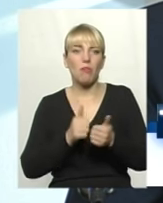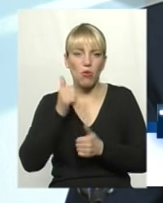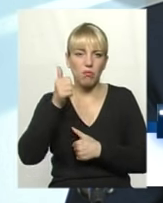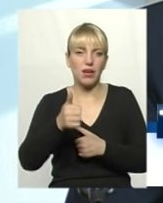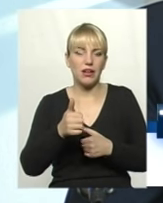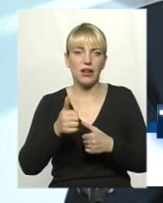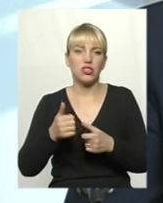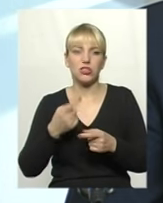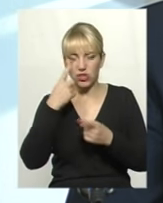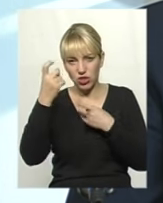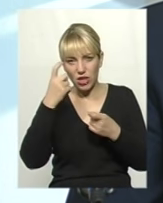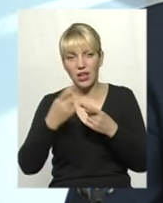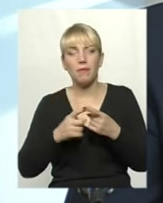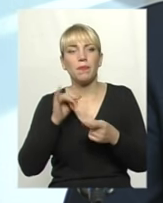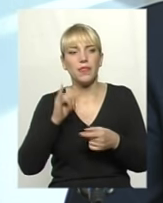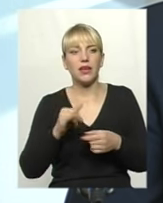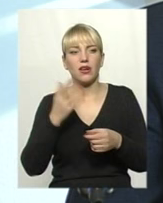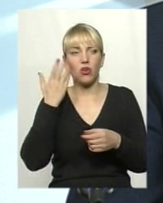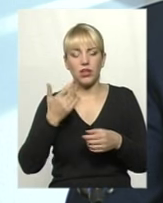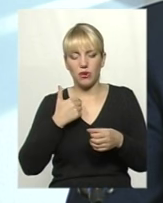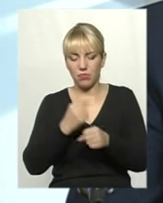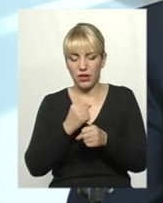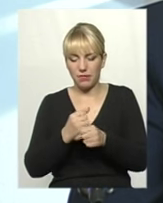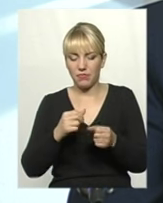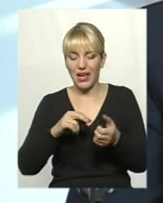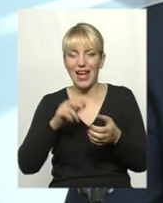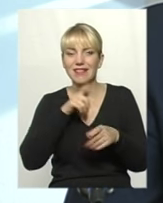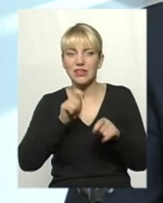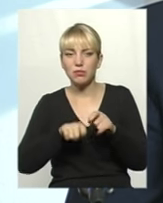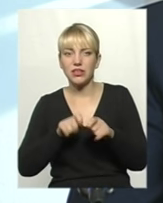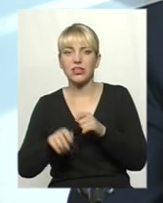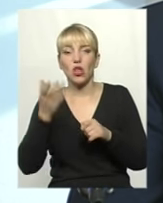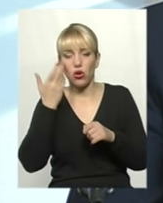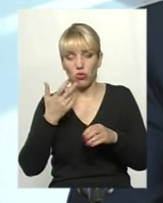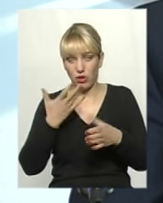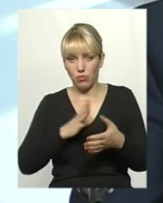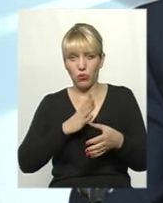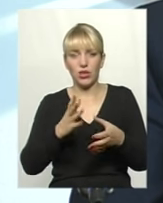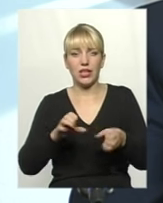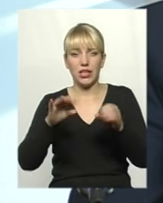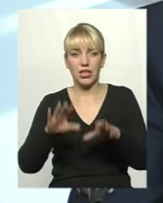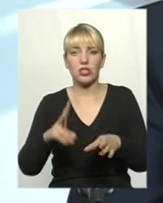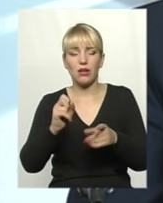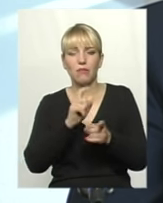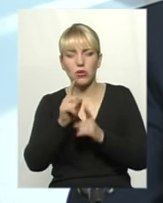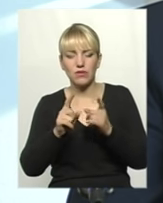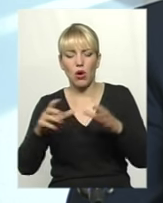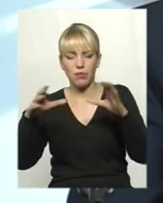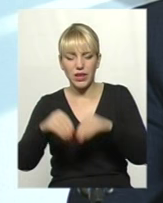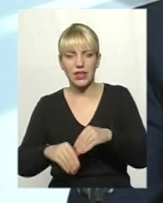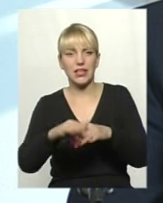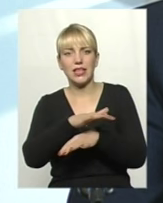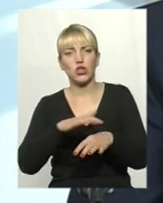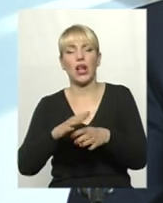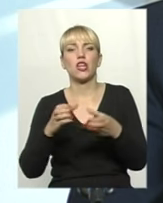проходили експертизу, і коли вже тільки підійшли зміни регіону, кошти на підтримку розвитку об'єднаних територіальних громад,